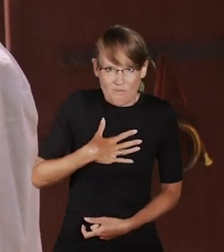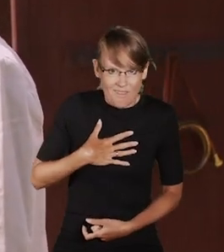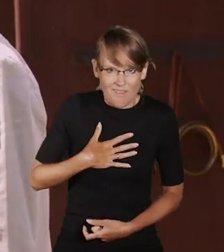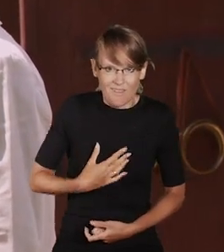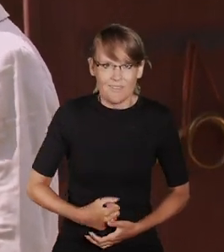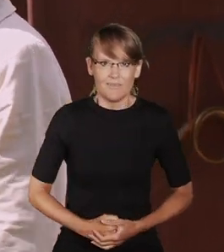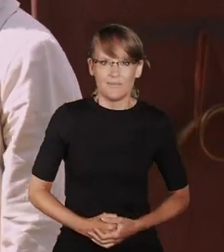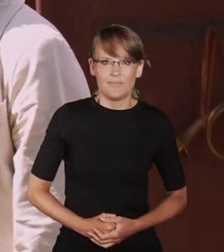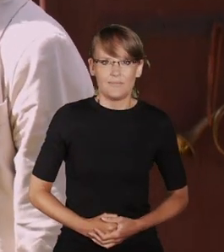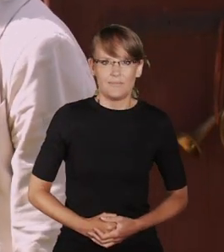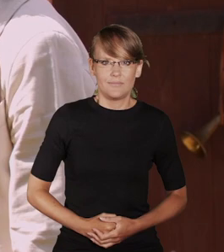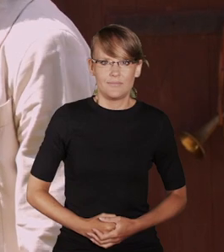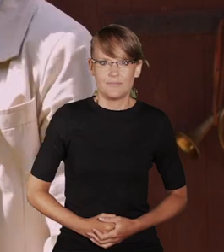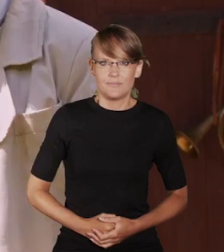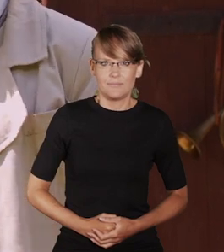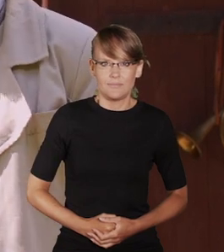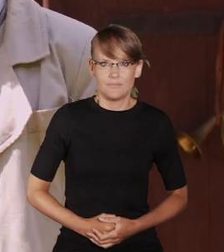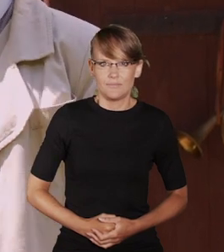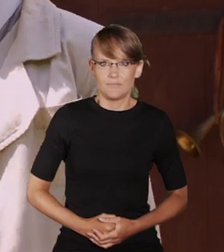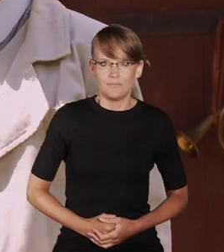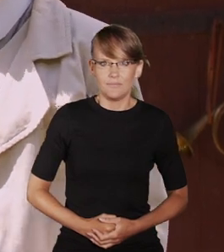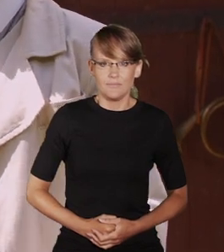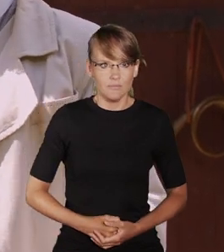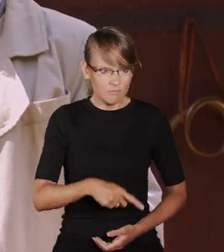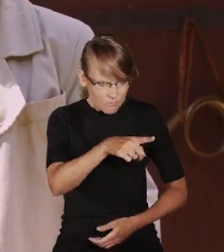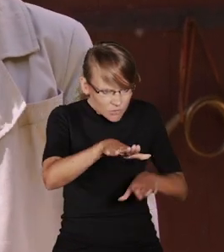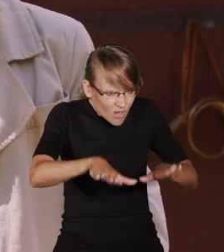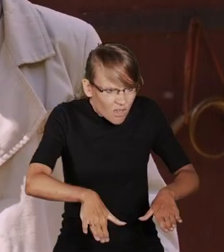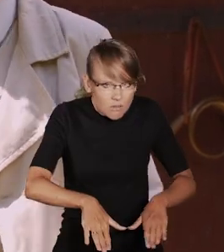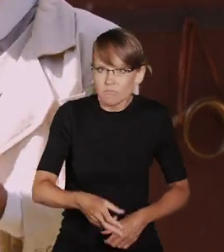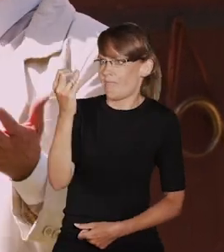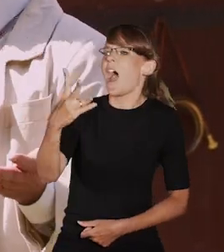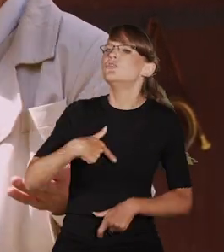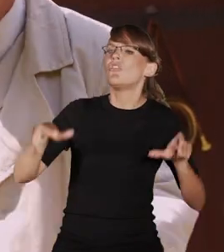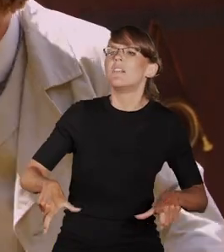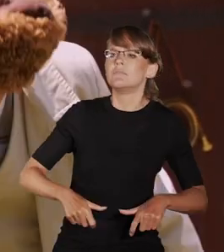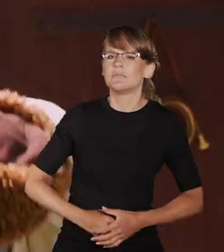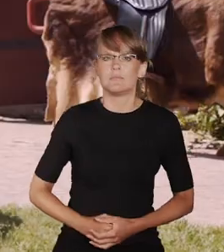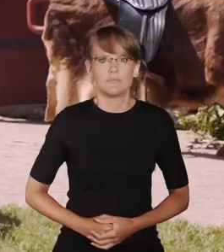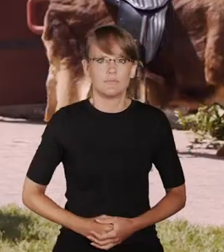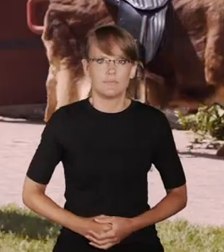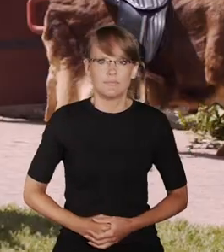pani mężem, ani narzeczonym pani, więc proszę mi łaskawie nie robić scen. Ja tego nie lubię.